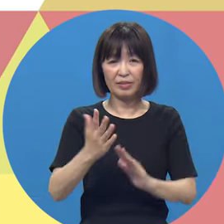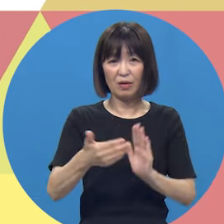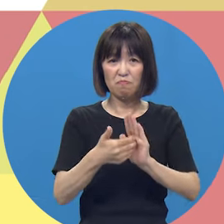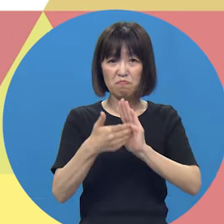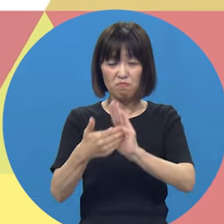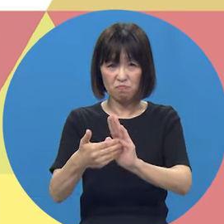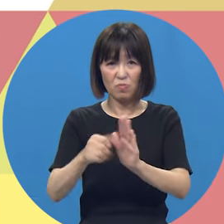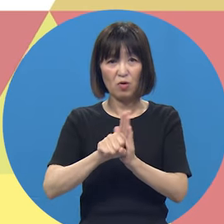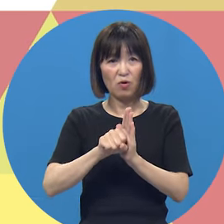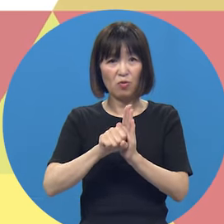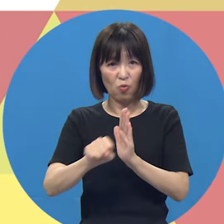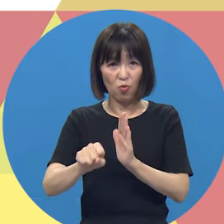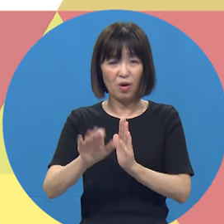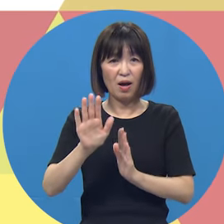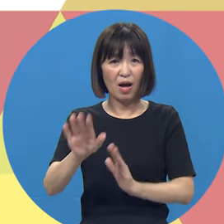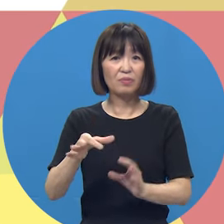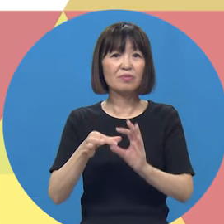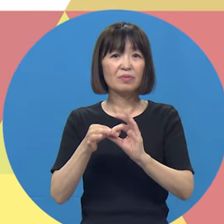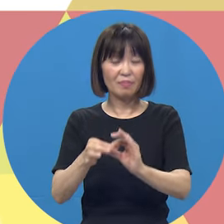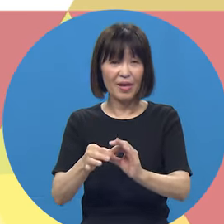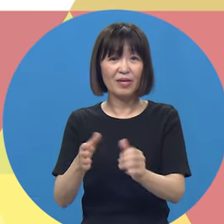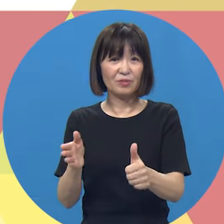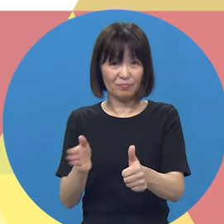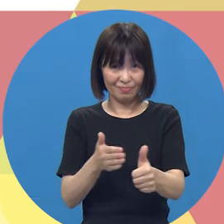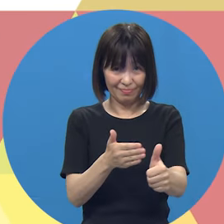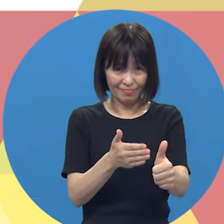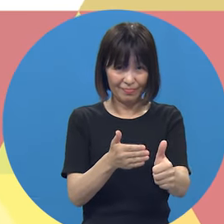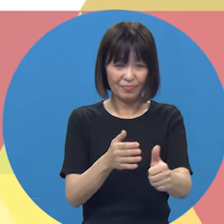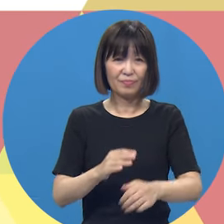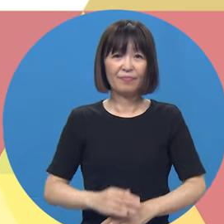段として、その普及が推奨されています。